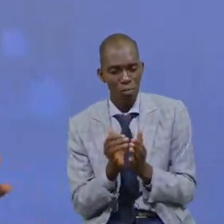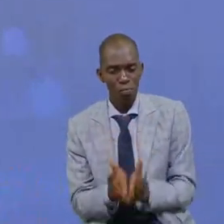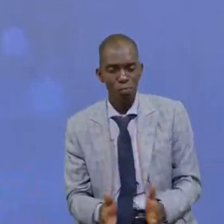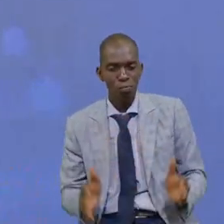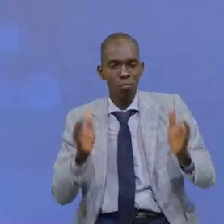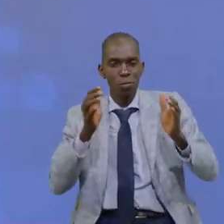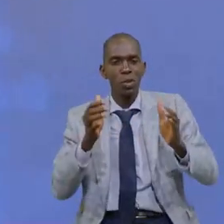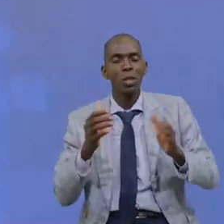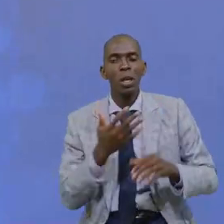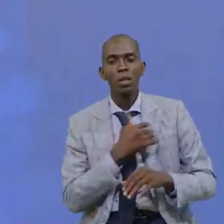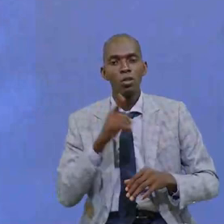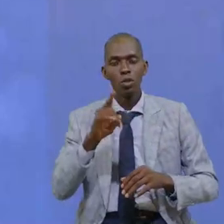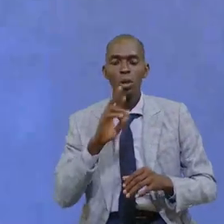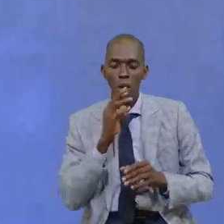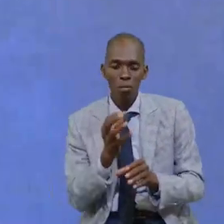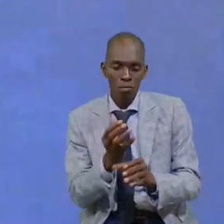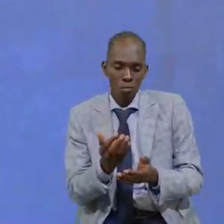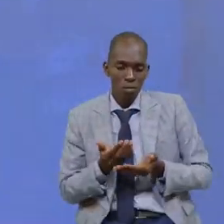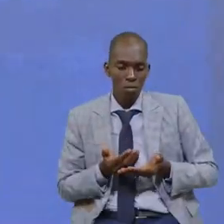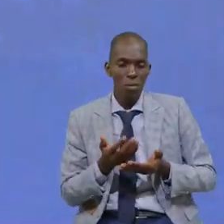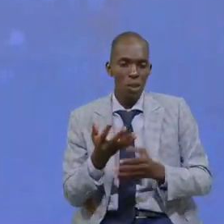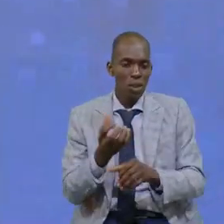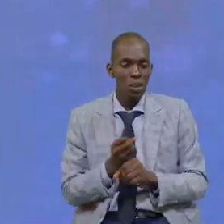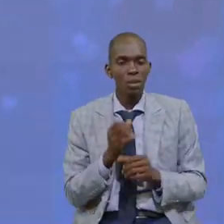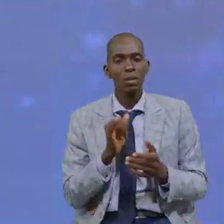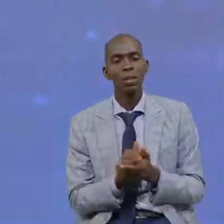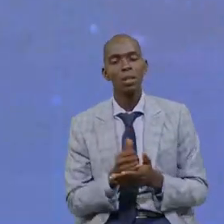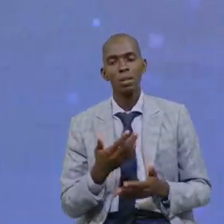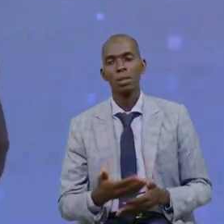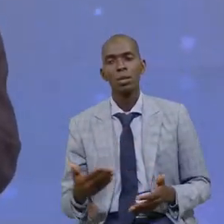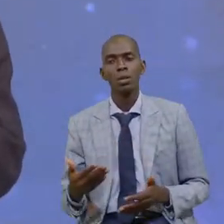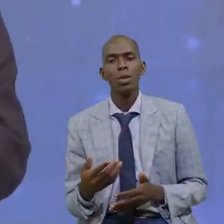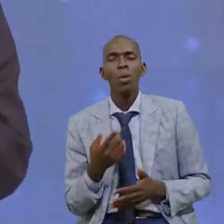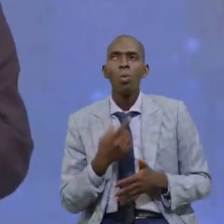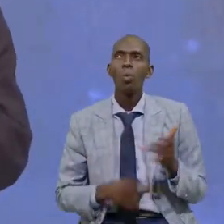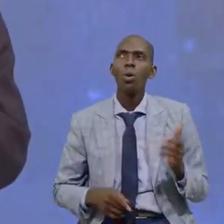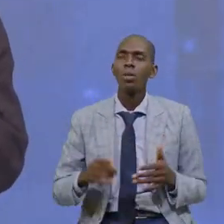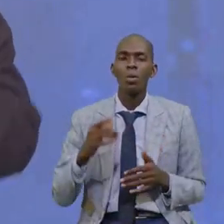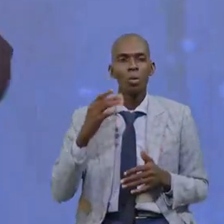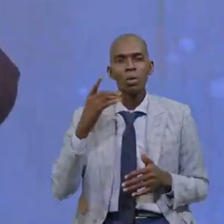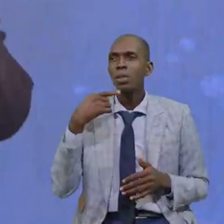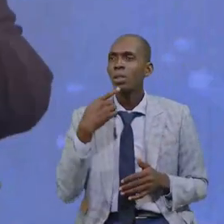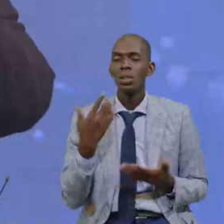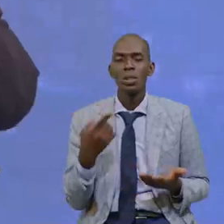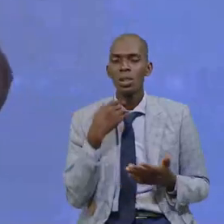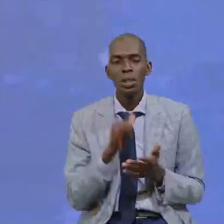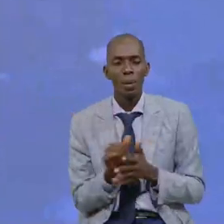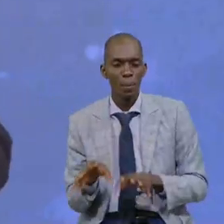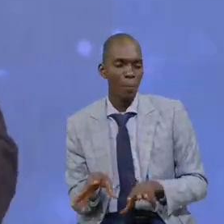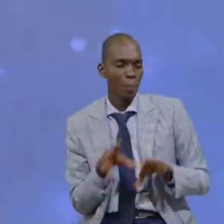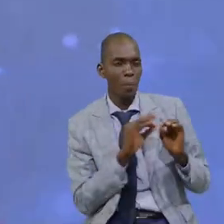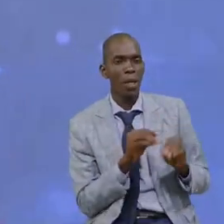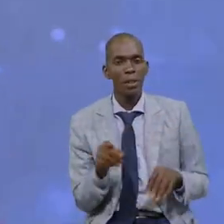vase. Et vous devez porter ce vase. Qu'est-ce qu'il dit? Partez,